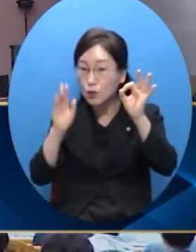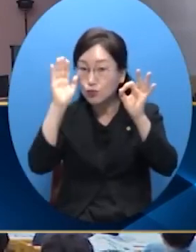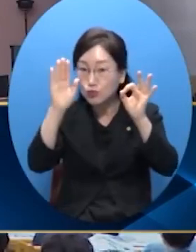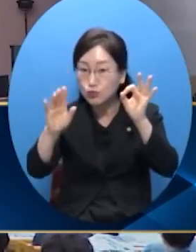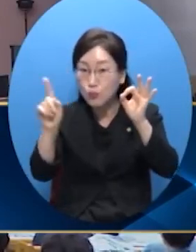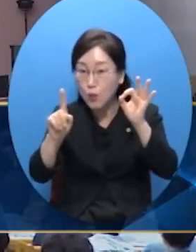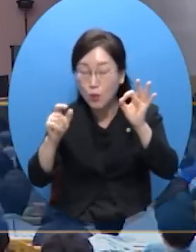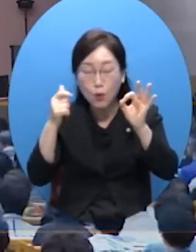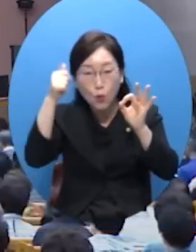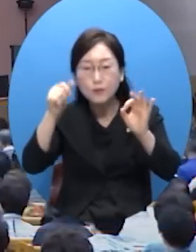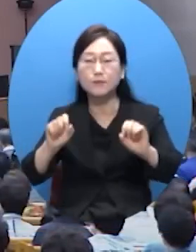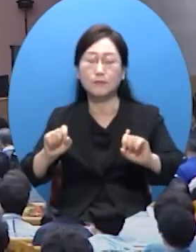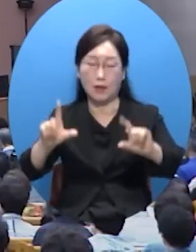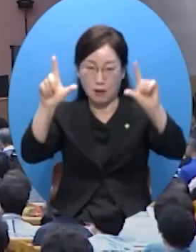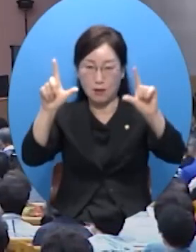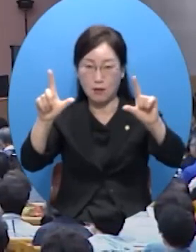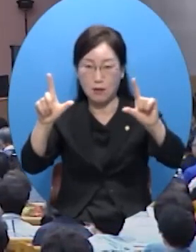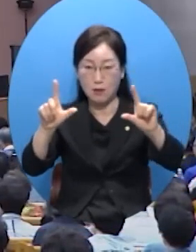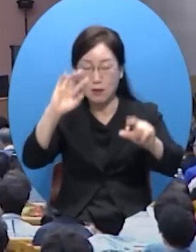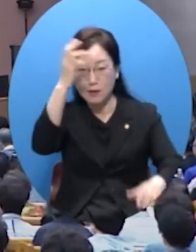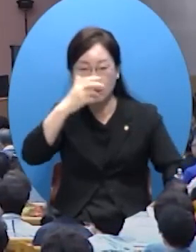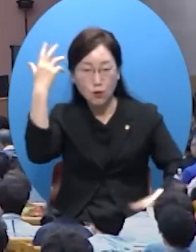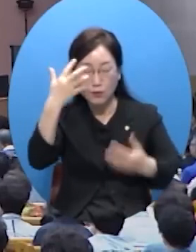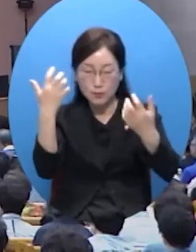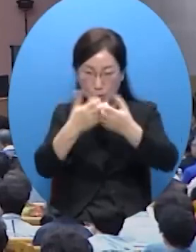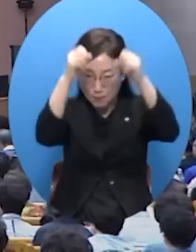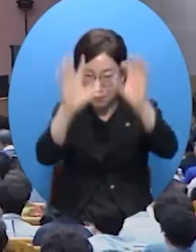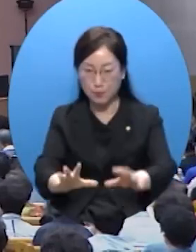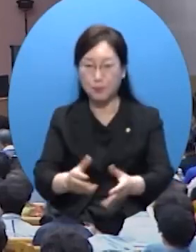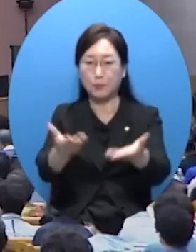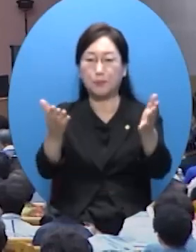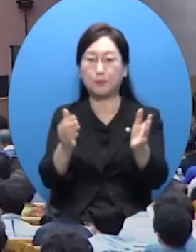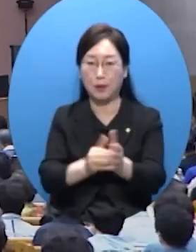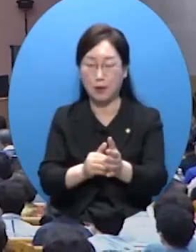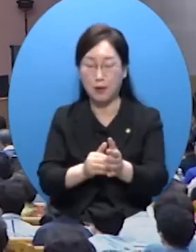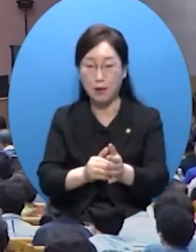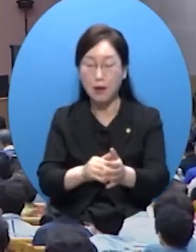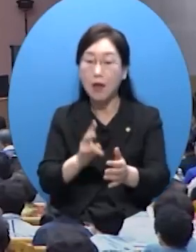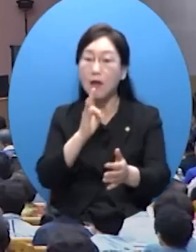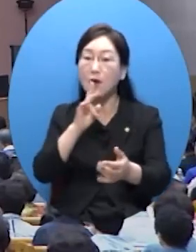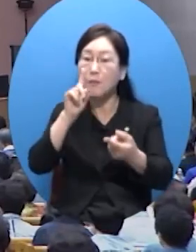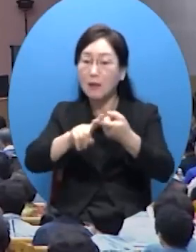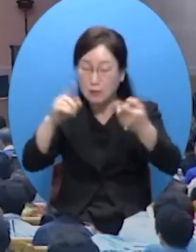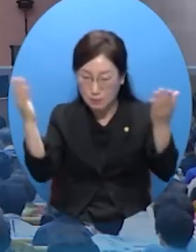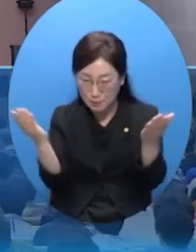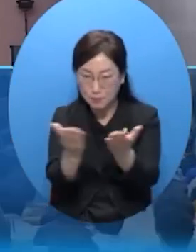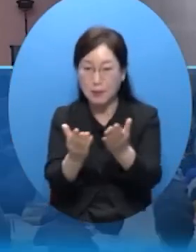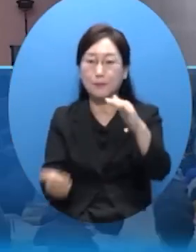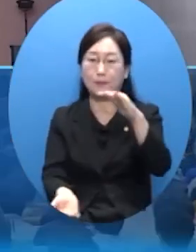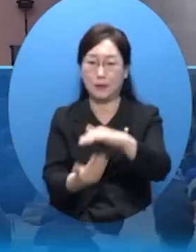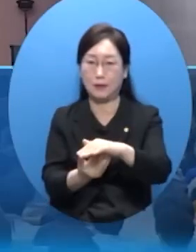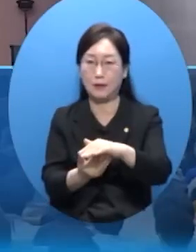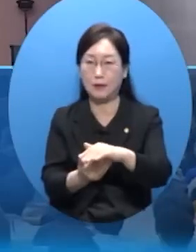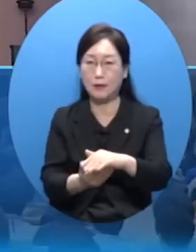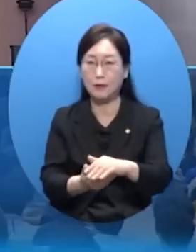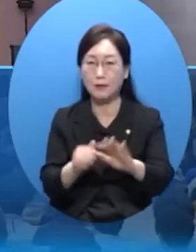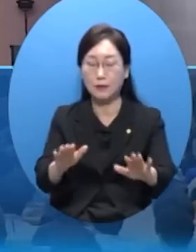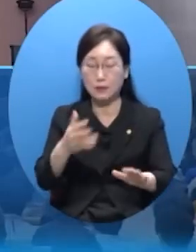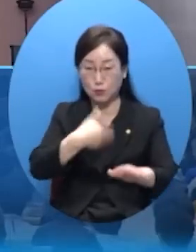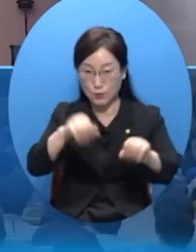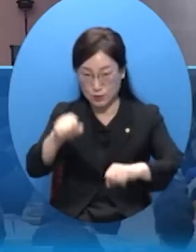강림으로 임했습니다. 그날 예언이 성취된 것입니다. 사도행전 2장 1절로 4절을